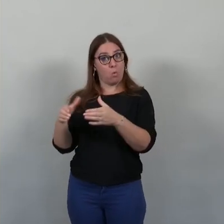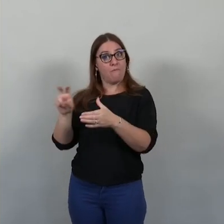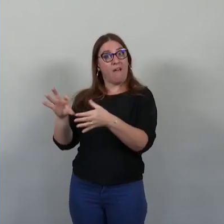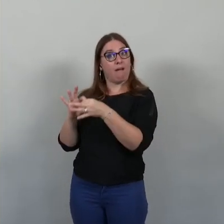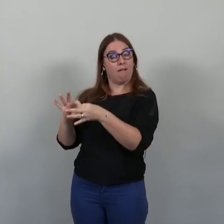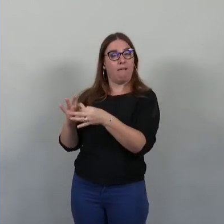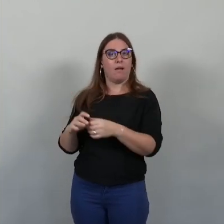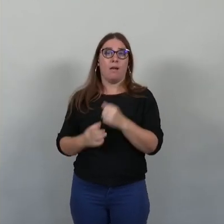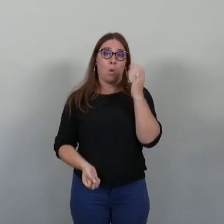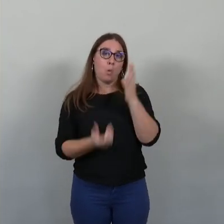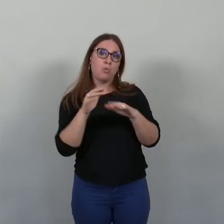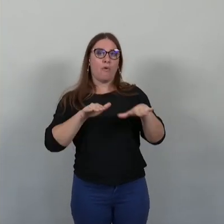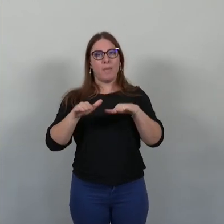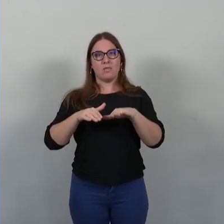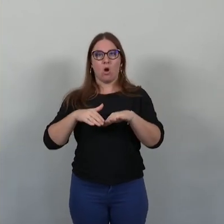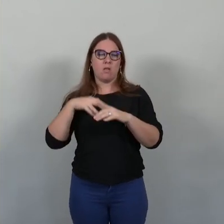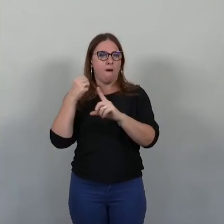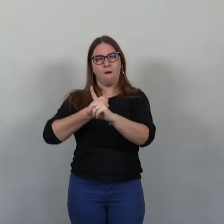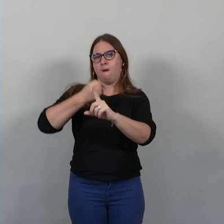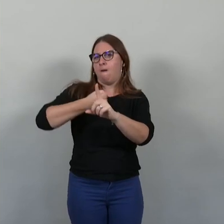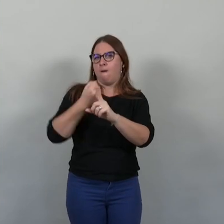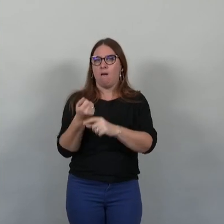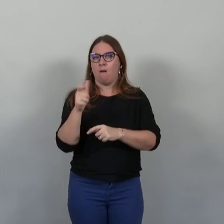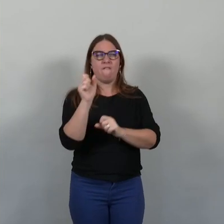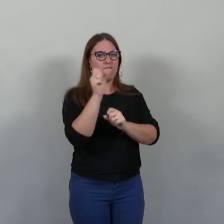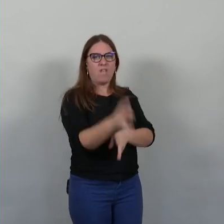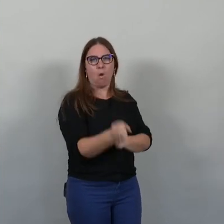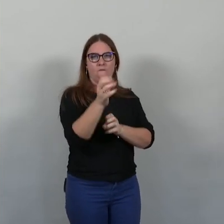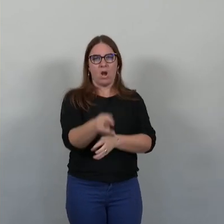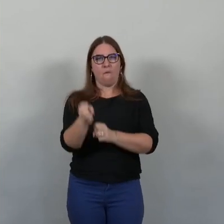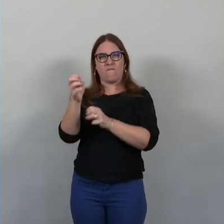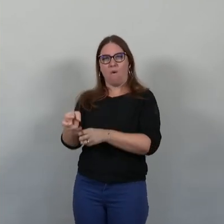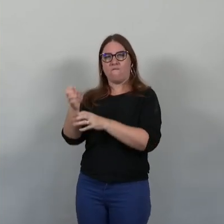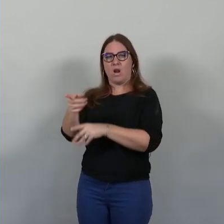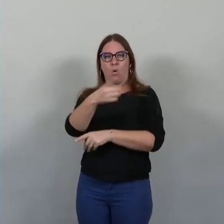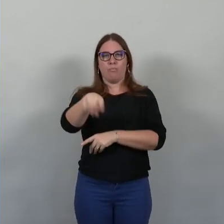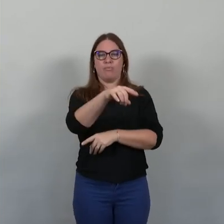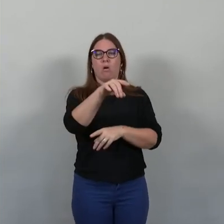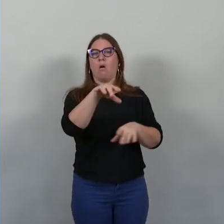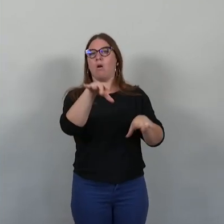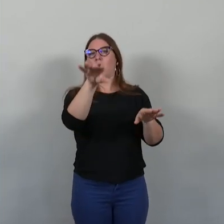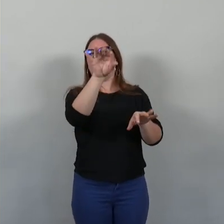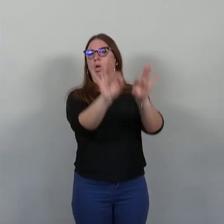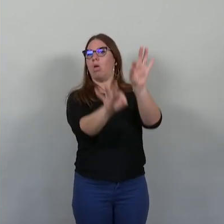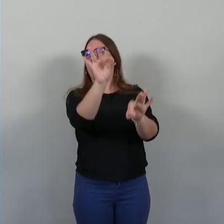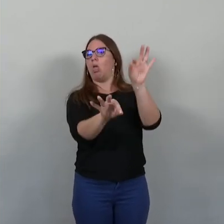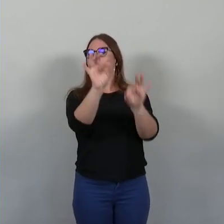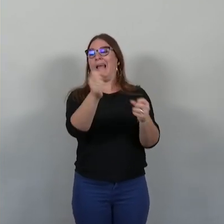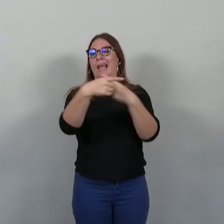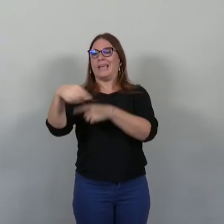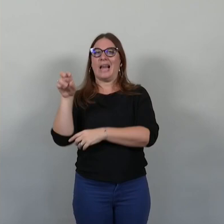c'est une nouvelle manière de marteler le mot vélo si propice à endormir le gogo persuadé qu'il est synonyme